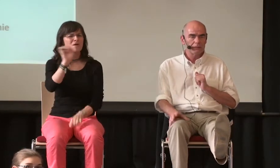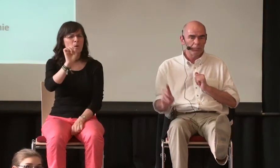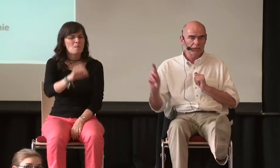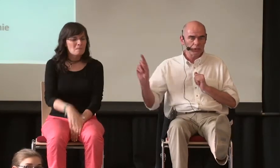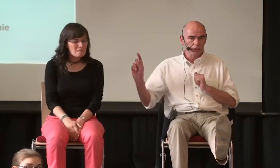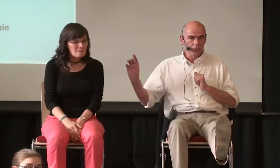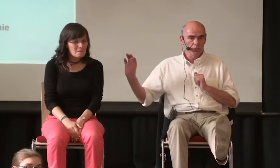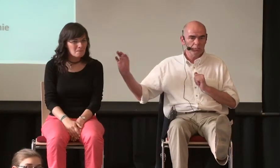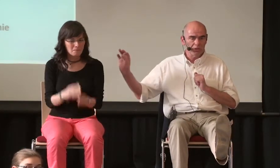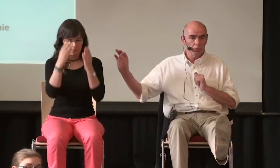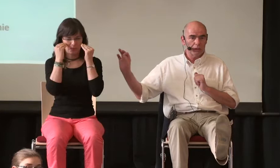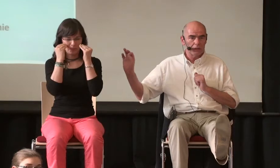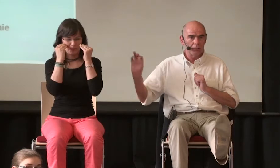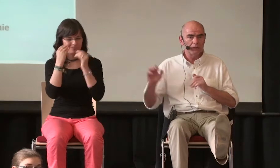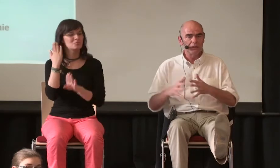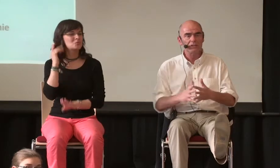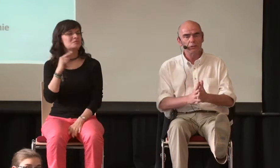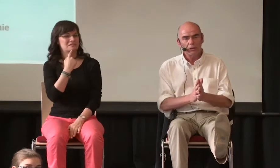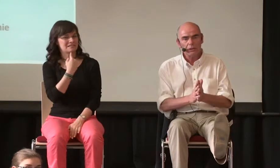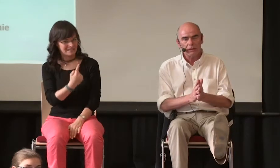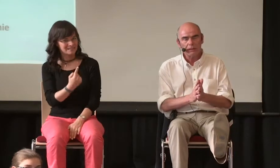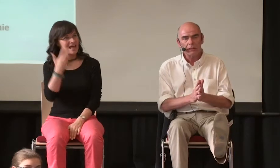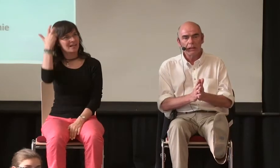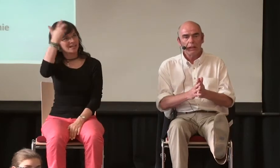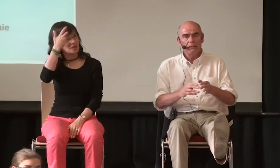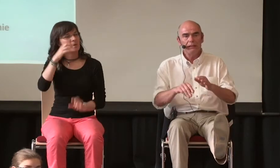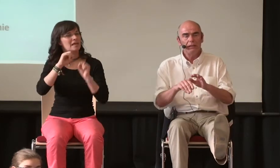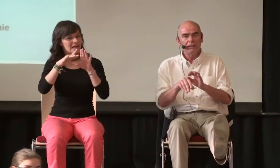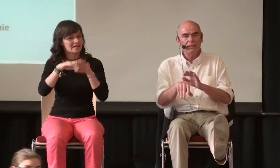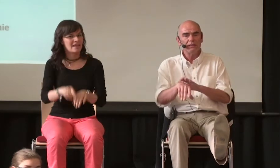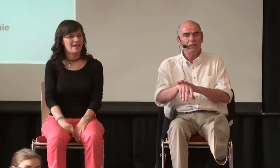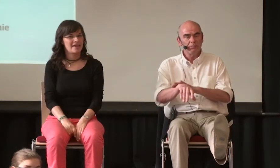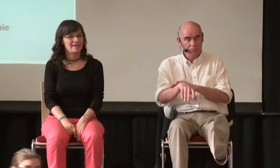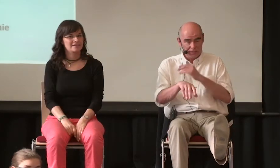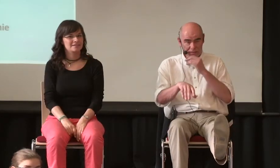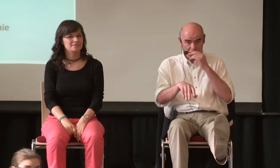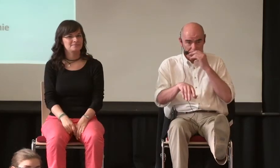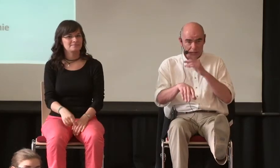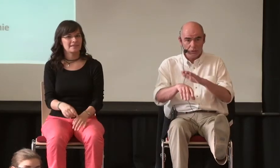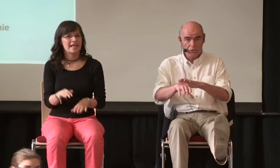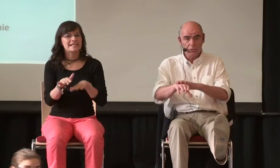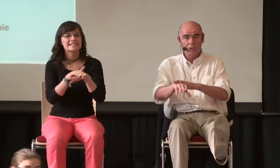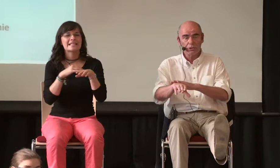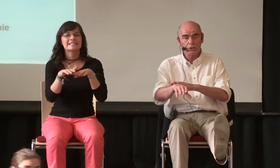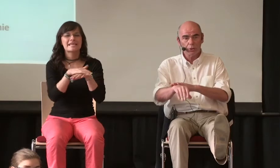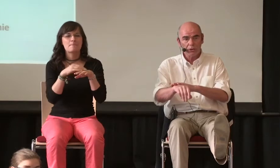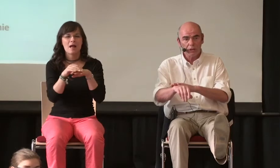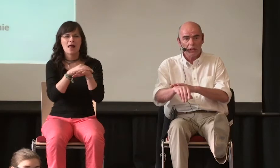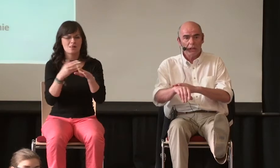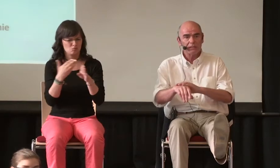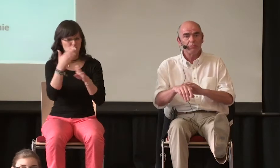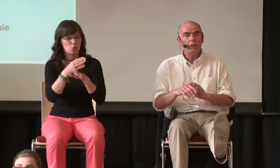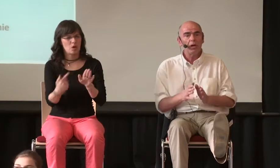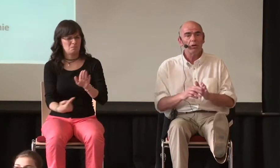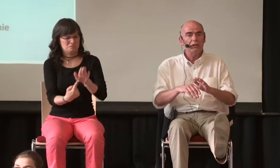Das, Sie haben das ja schon gehört, meine Vorredner haben Ihnen das theoretisch erklärt, die Sensibilität, Entschuldigung, ist gestört,